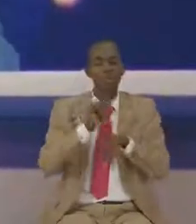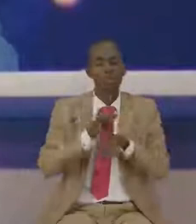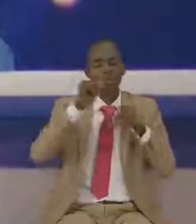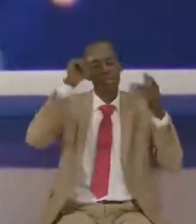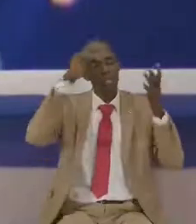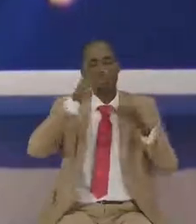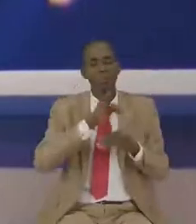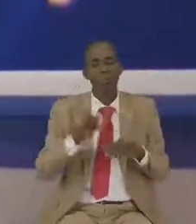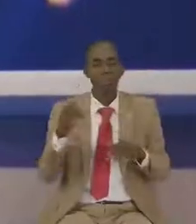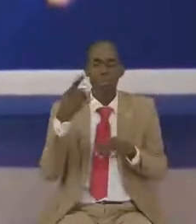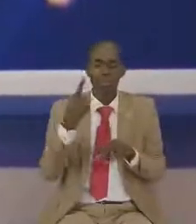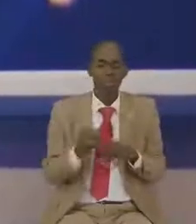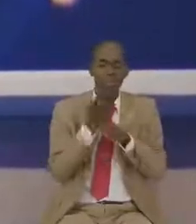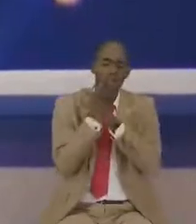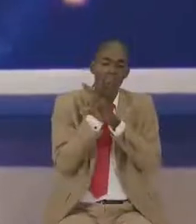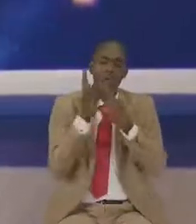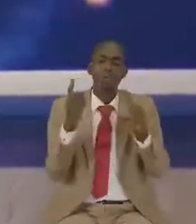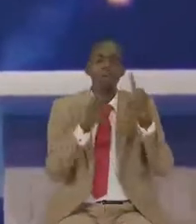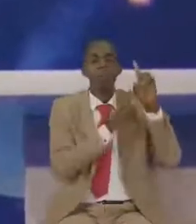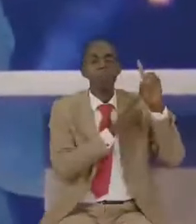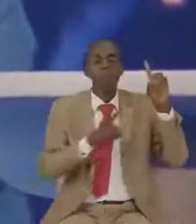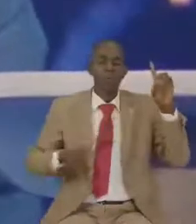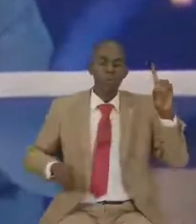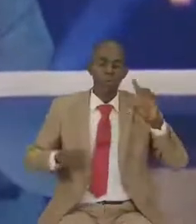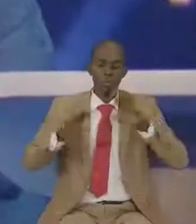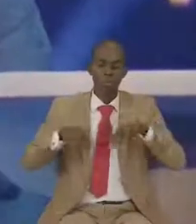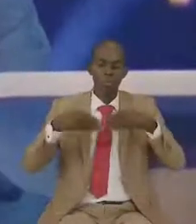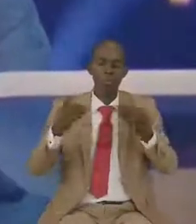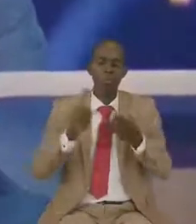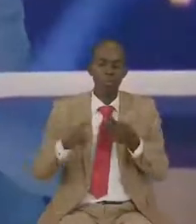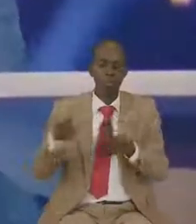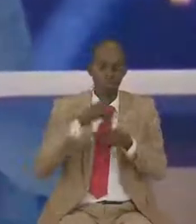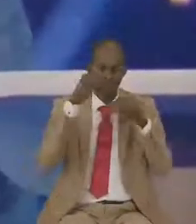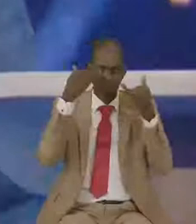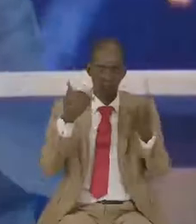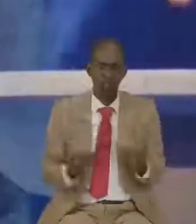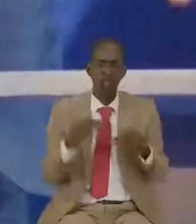sa guérison, son miracle, sa délivrance, Seigneur,